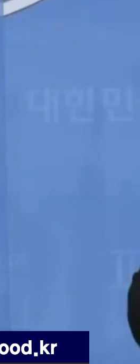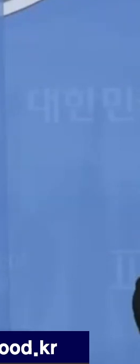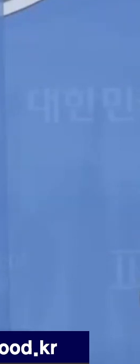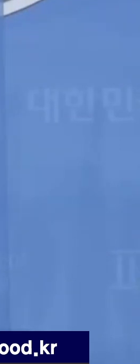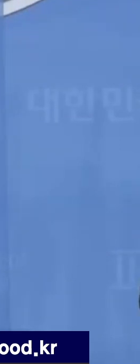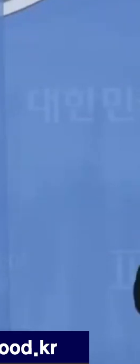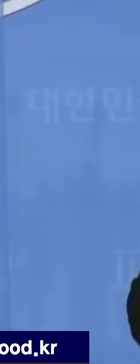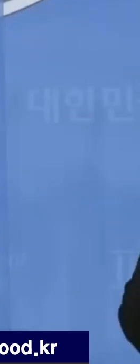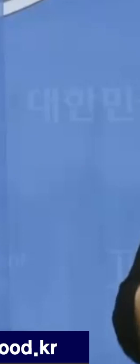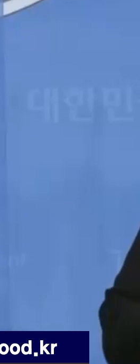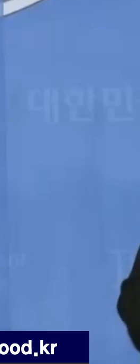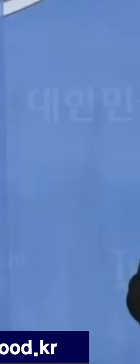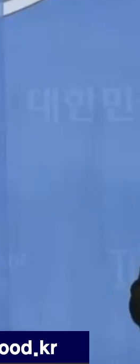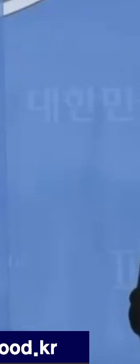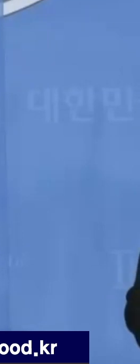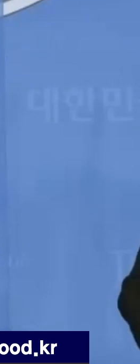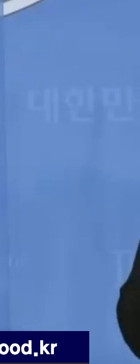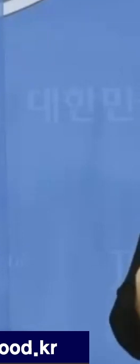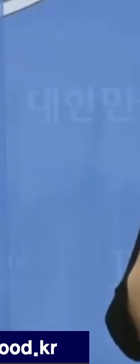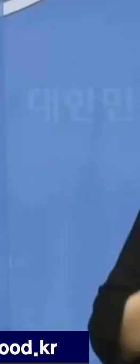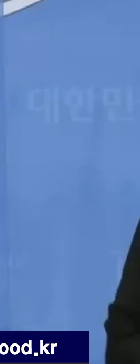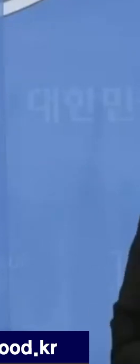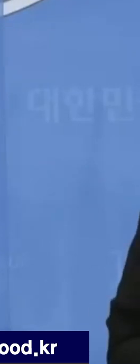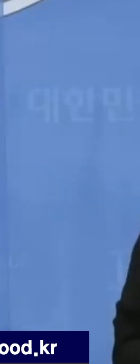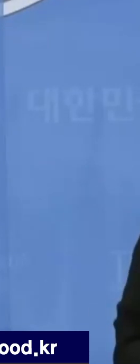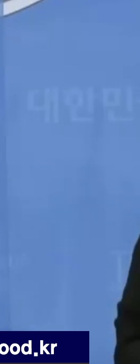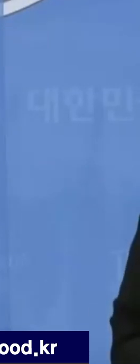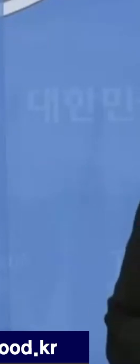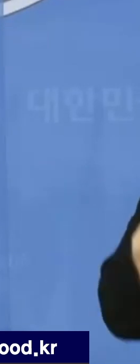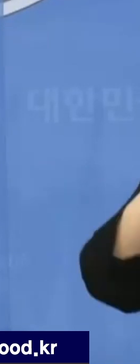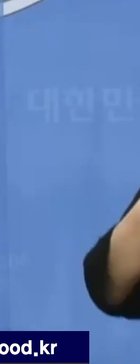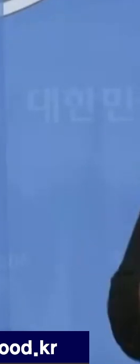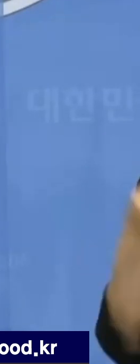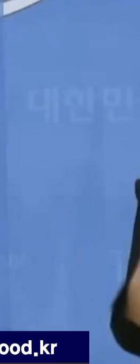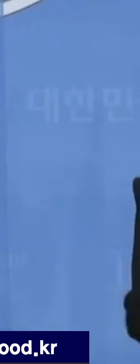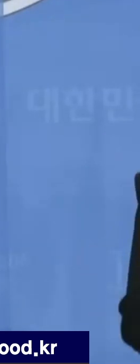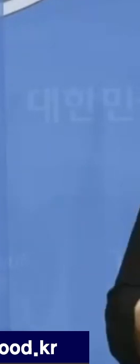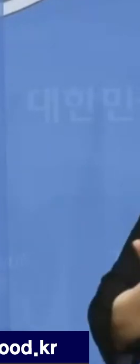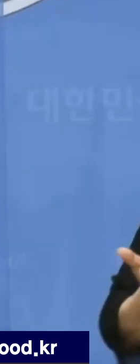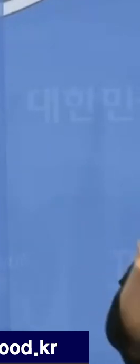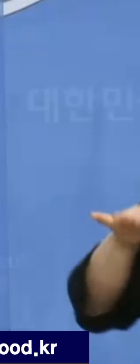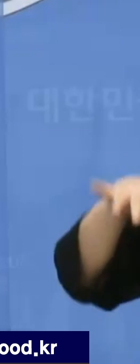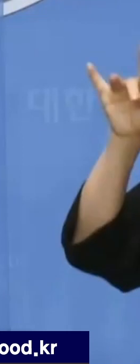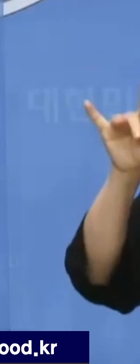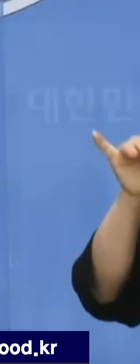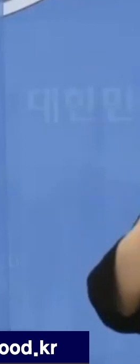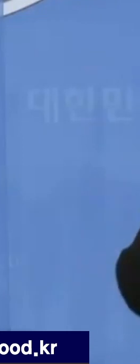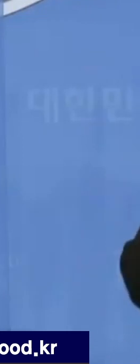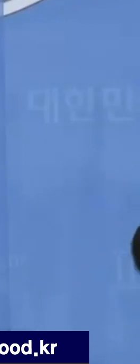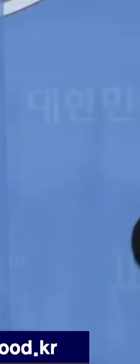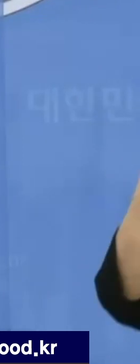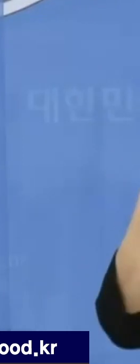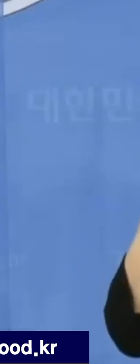발휘할 수 있는 기회를 주는 것이 맞지 않겠는가? 민주당은 비판을 하기 전에 우선